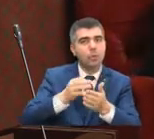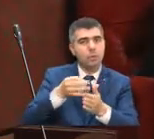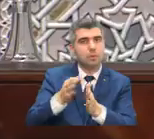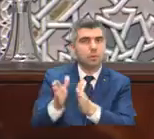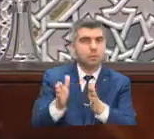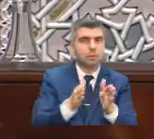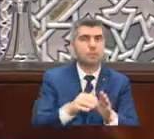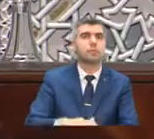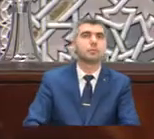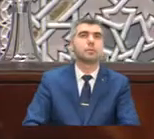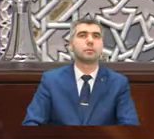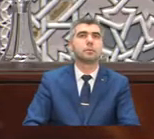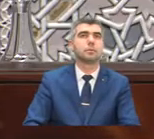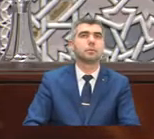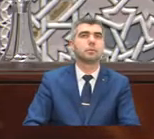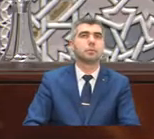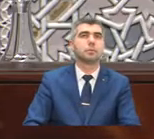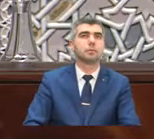تعقيبكم سيدة النائبة.